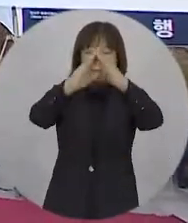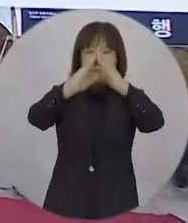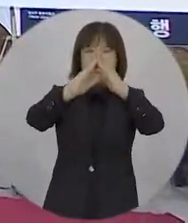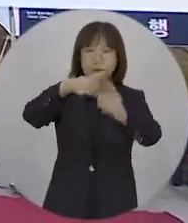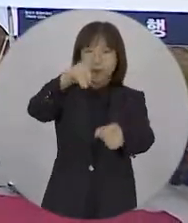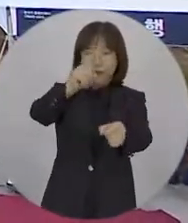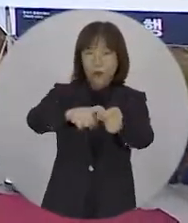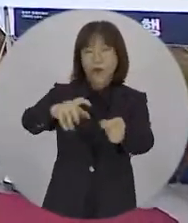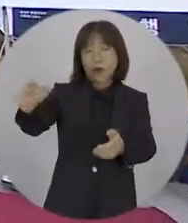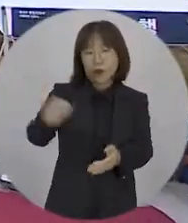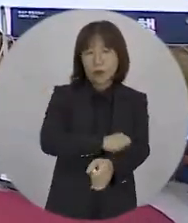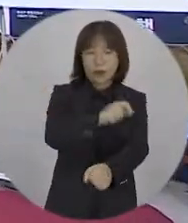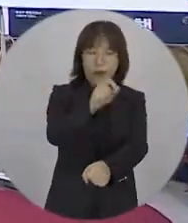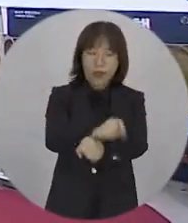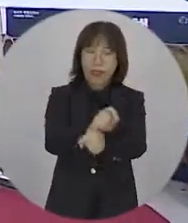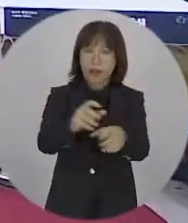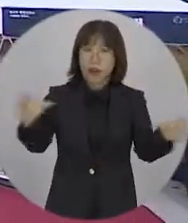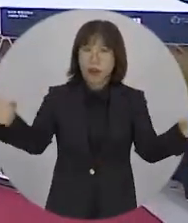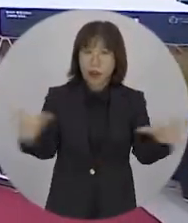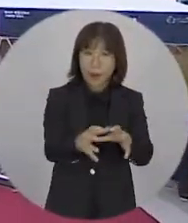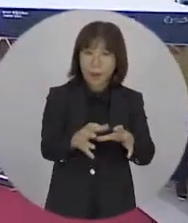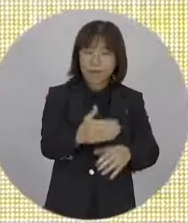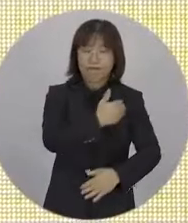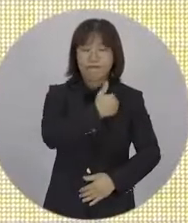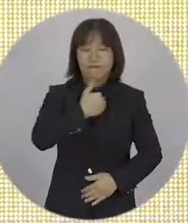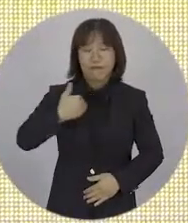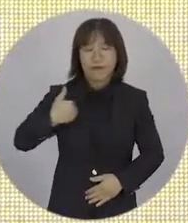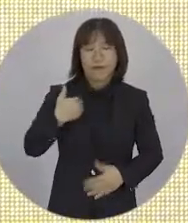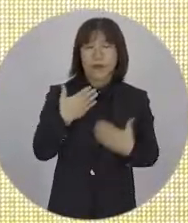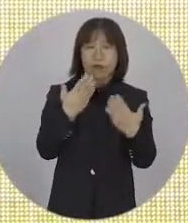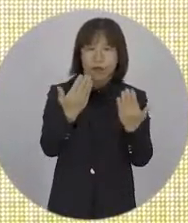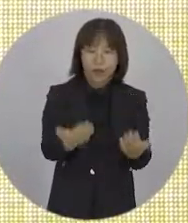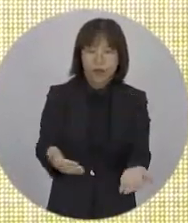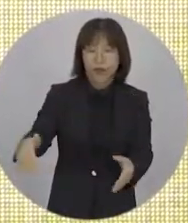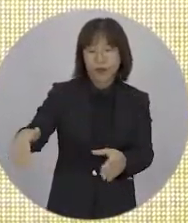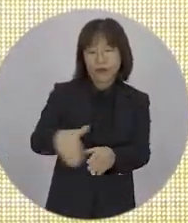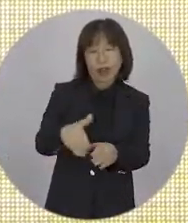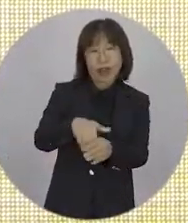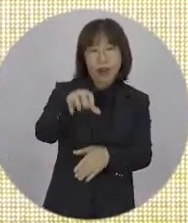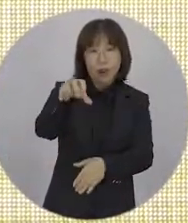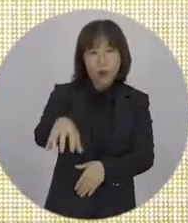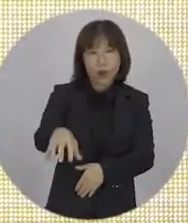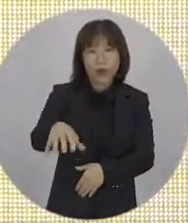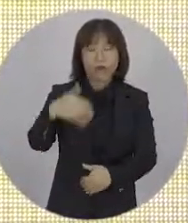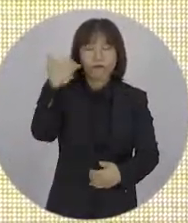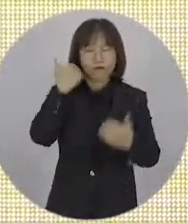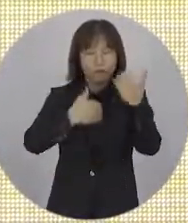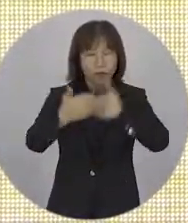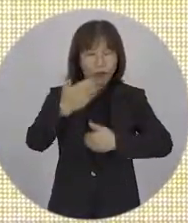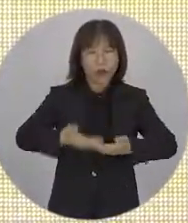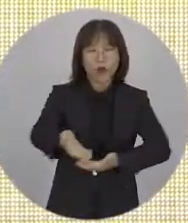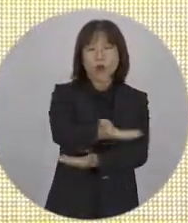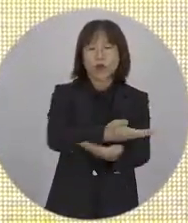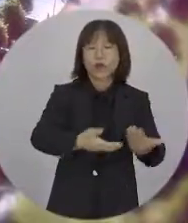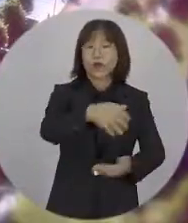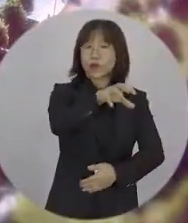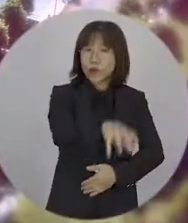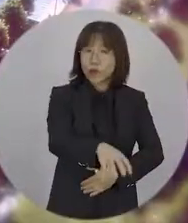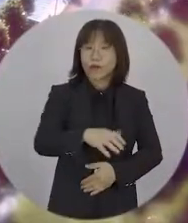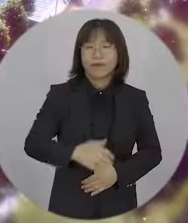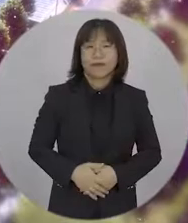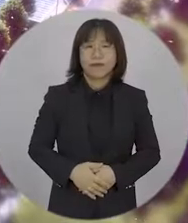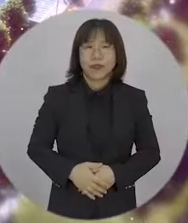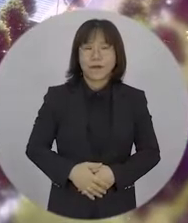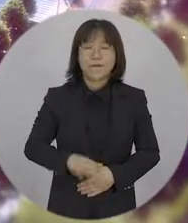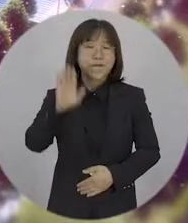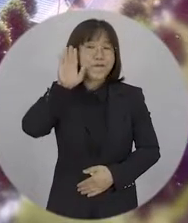함께 행정서비스가 향상된 통합청사, 여유와 휴식을 더한 문화청사, 누구에게나 열린